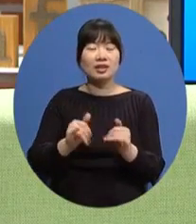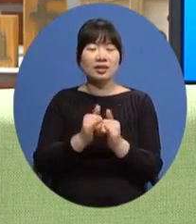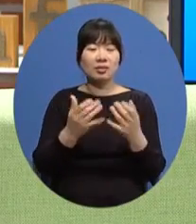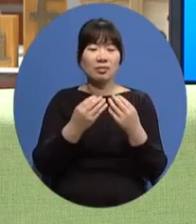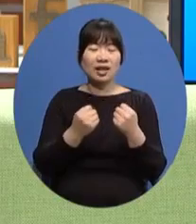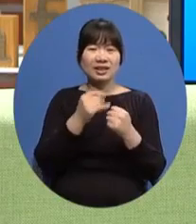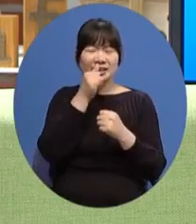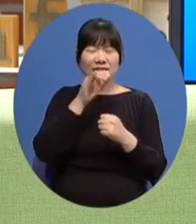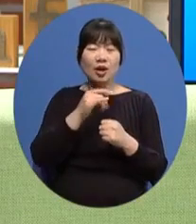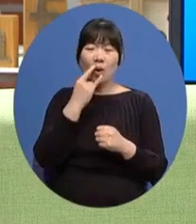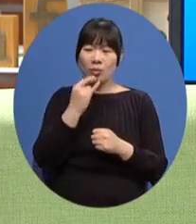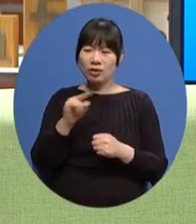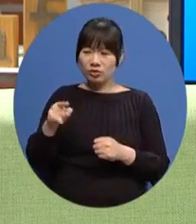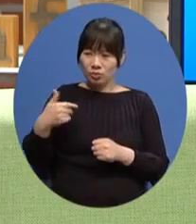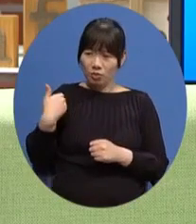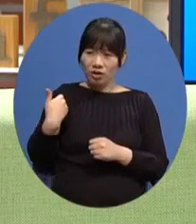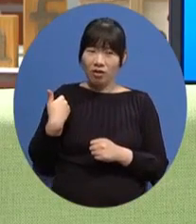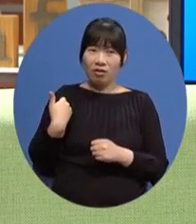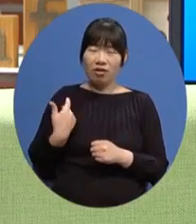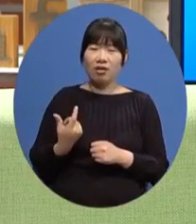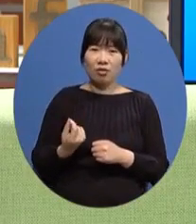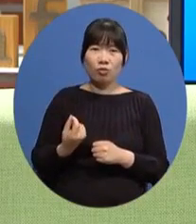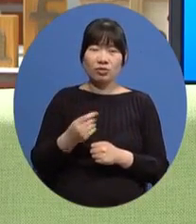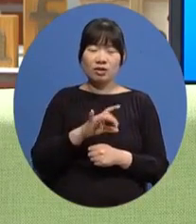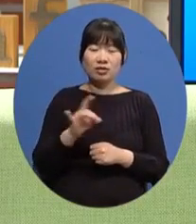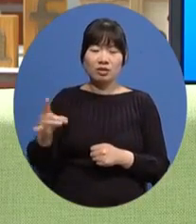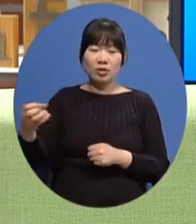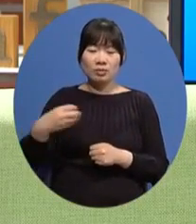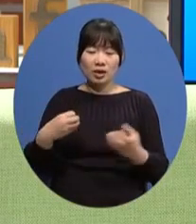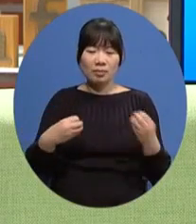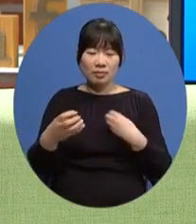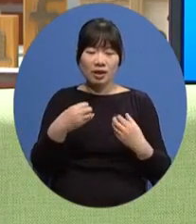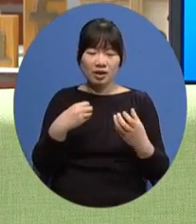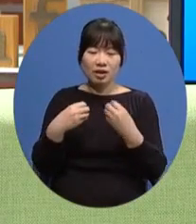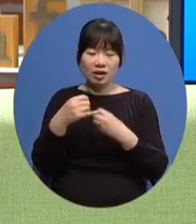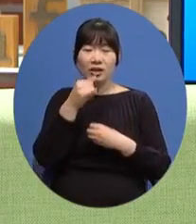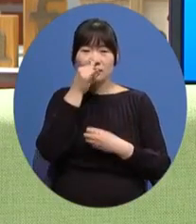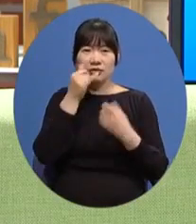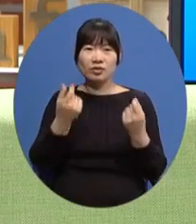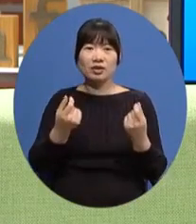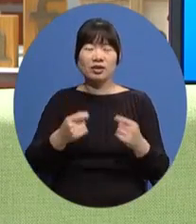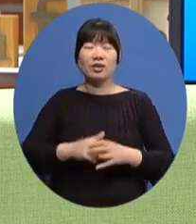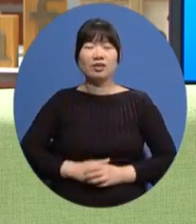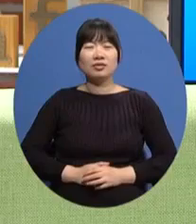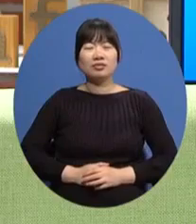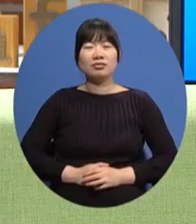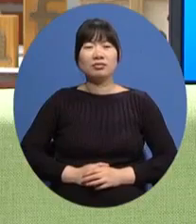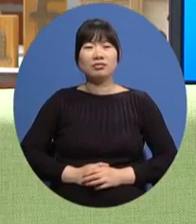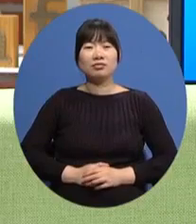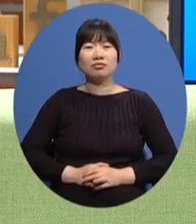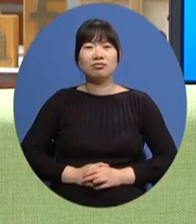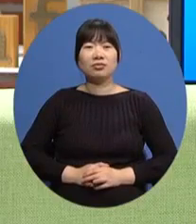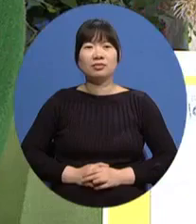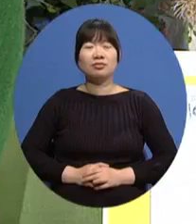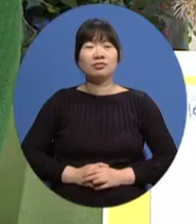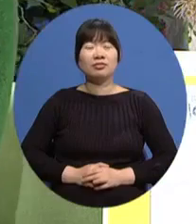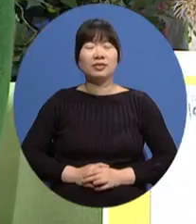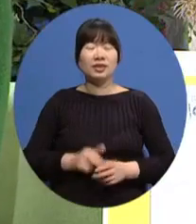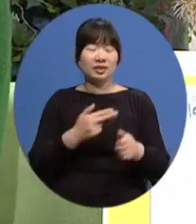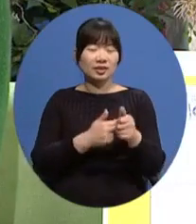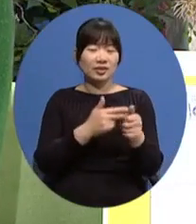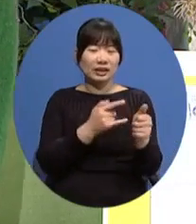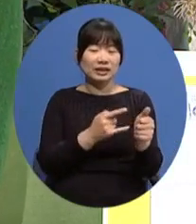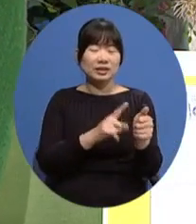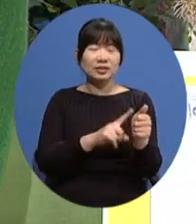데서 엄마 이것도 몰라요? 네. 네, 이렇게도 되겠구나라는 생각도 들더라고요. 네. 그렇습니다. 네.